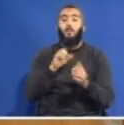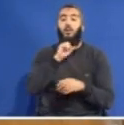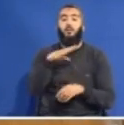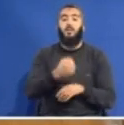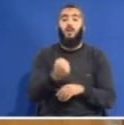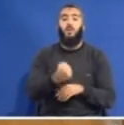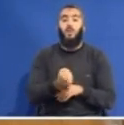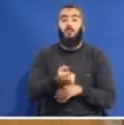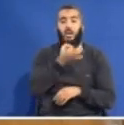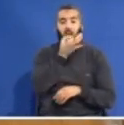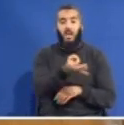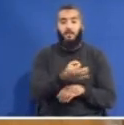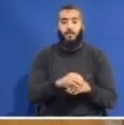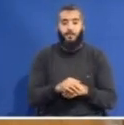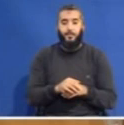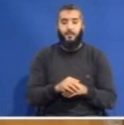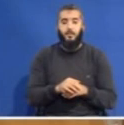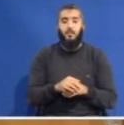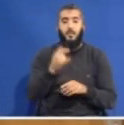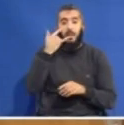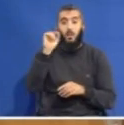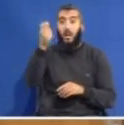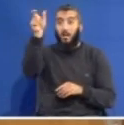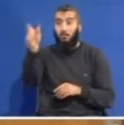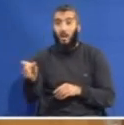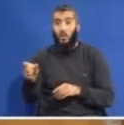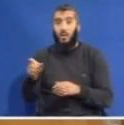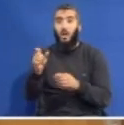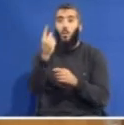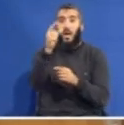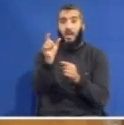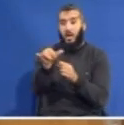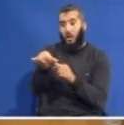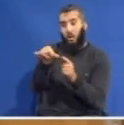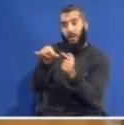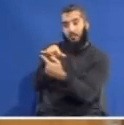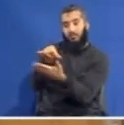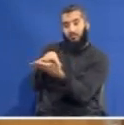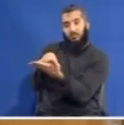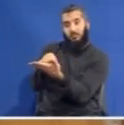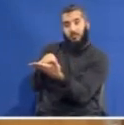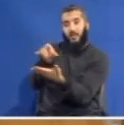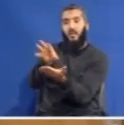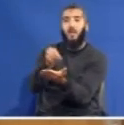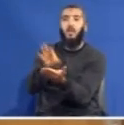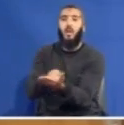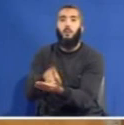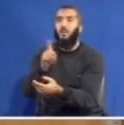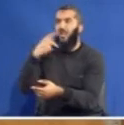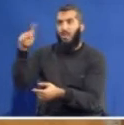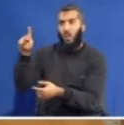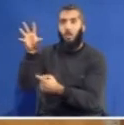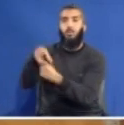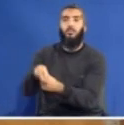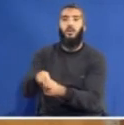صلى الله عليه وسلم يقول من اقتطع شبرا من التراب ليس له طوقه يوم القيامة من